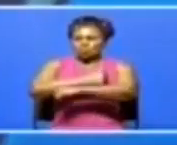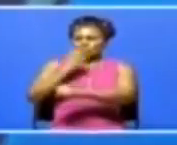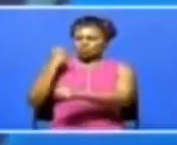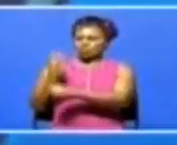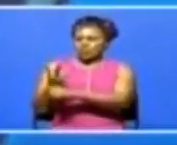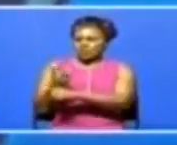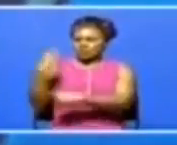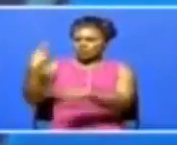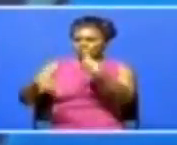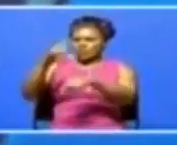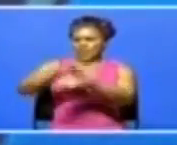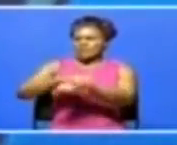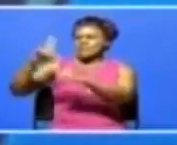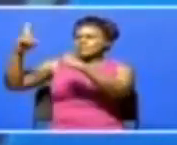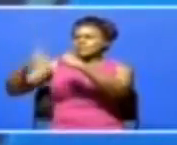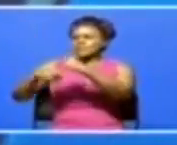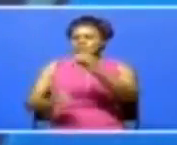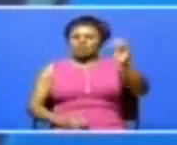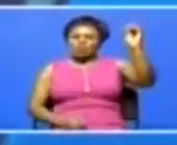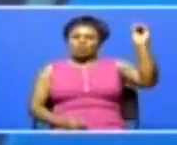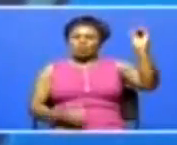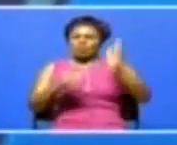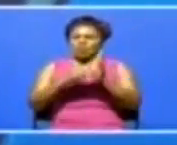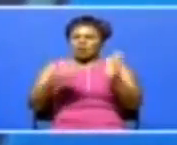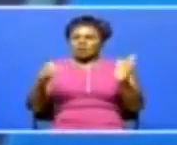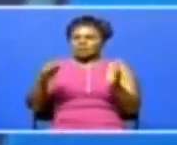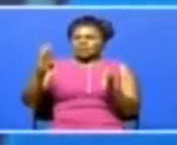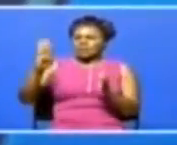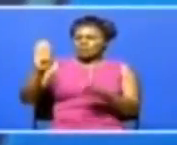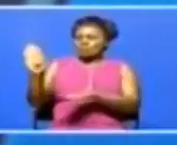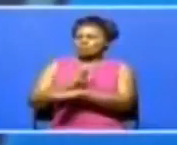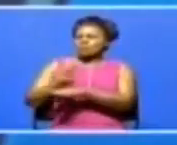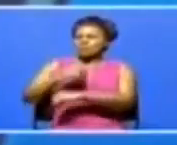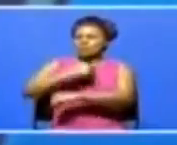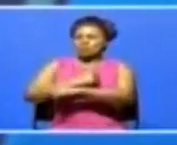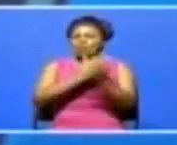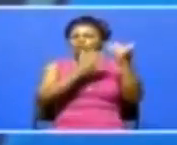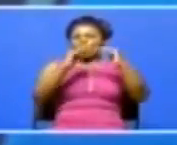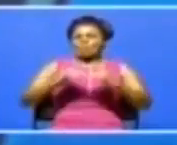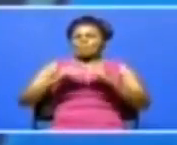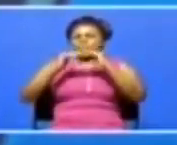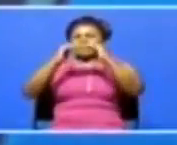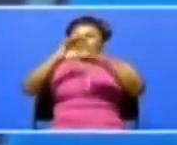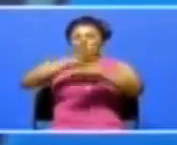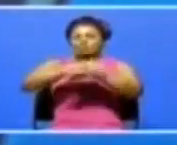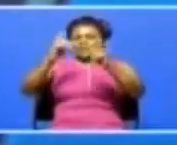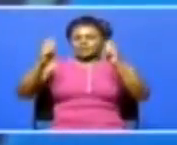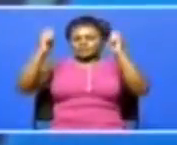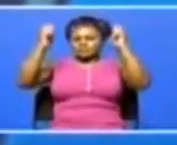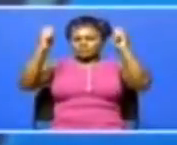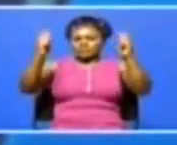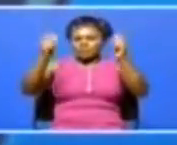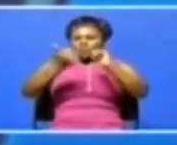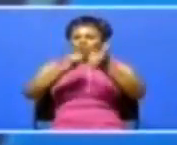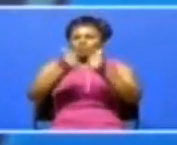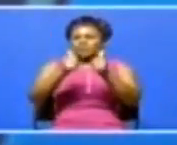Uka na ushindi wa mabao 6 bila jibu dhidi ya Basile ya Burundi na kuimarisha matumaini ya kushinda taji la mwaka huu katika